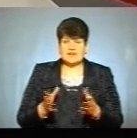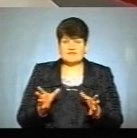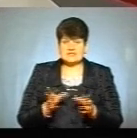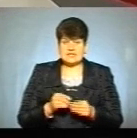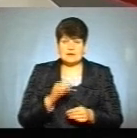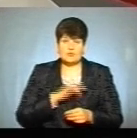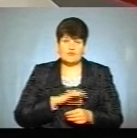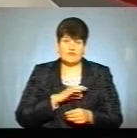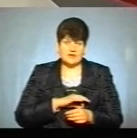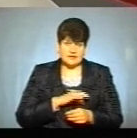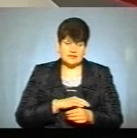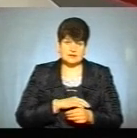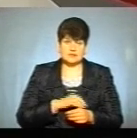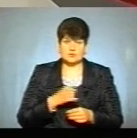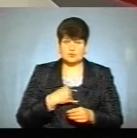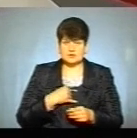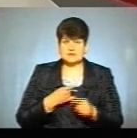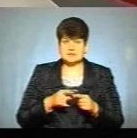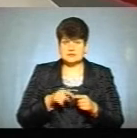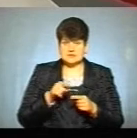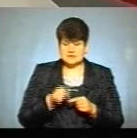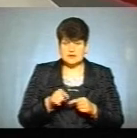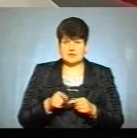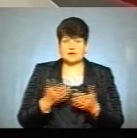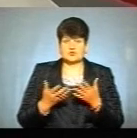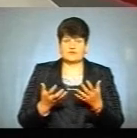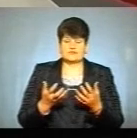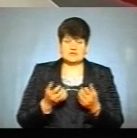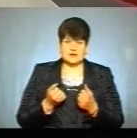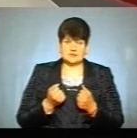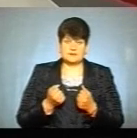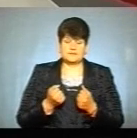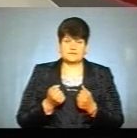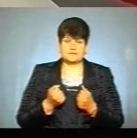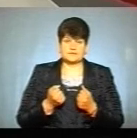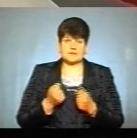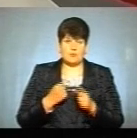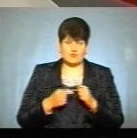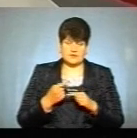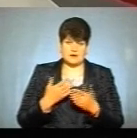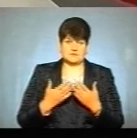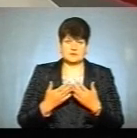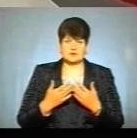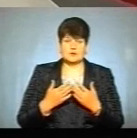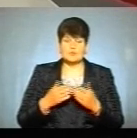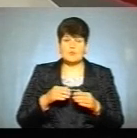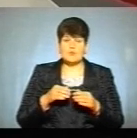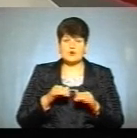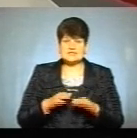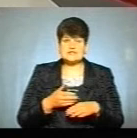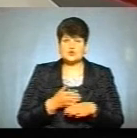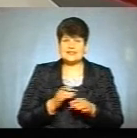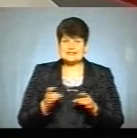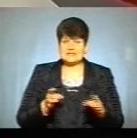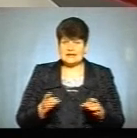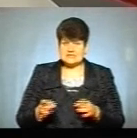взаємовигідні, в принципі, в нас таке перебування, тому що якщо взяти все-таки, от, знову повертаємося до процесу децентралізації,